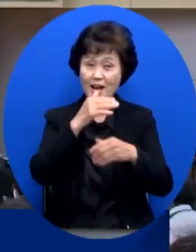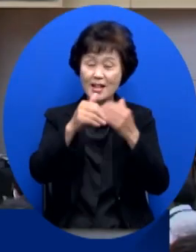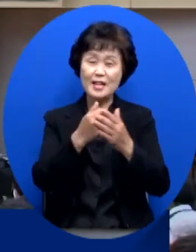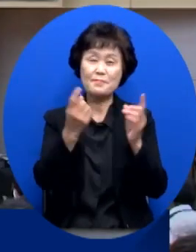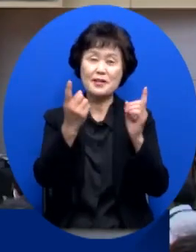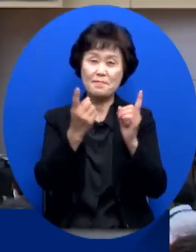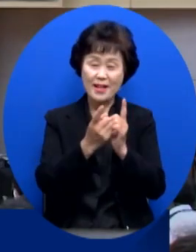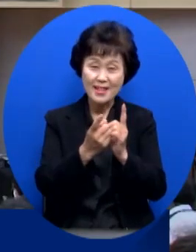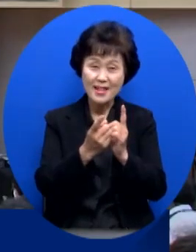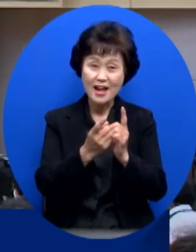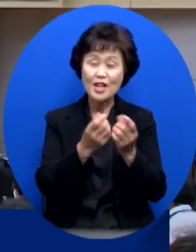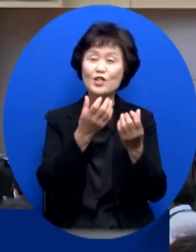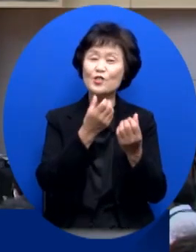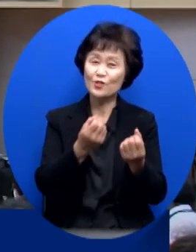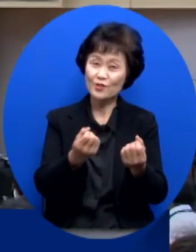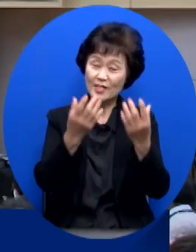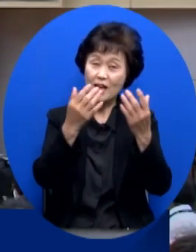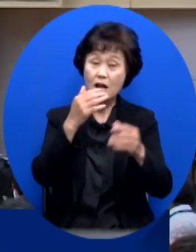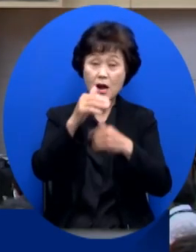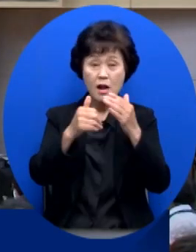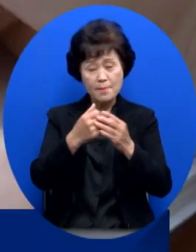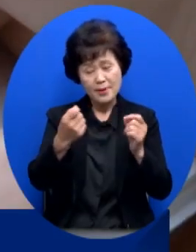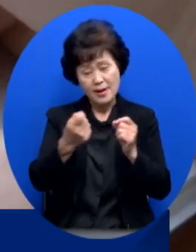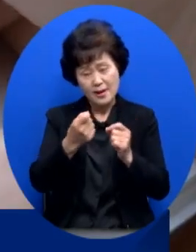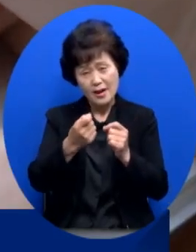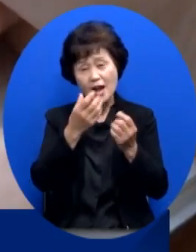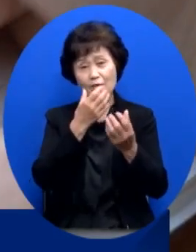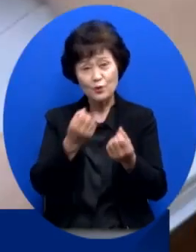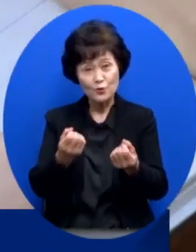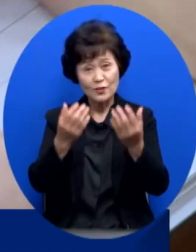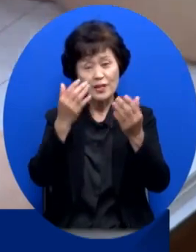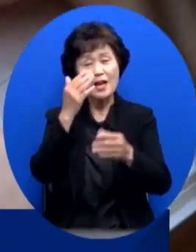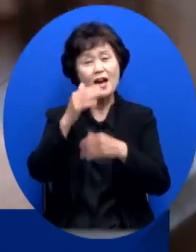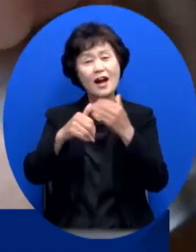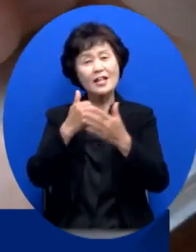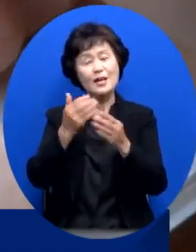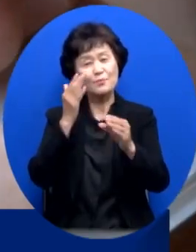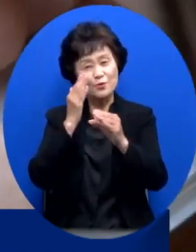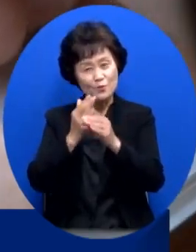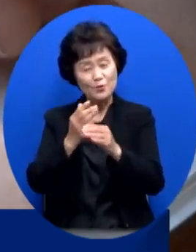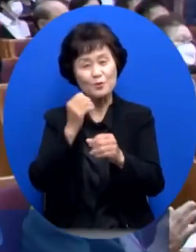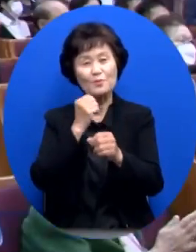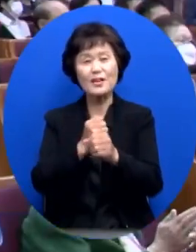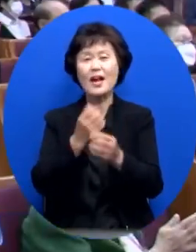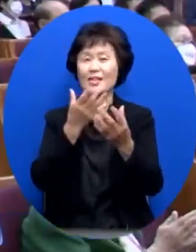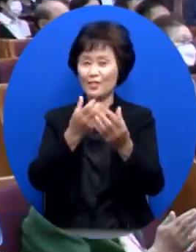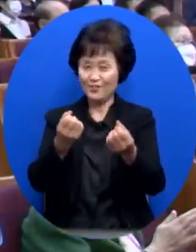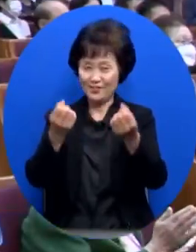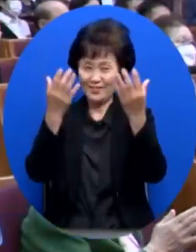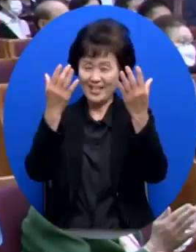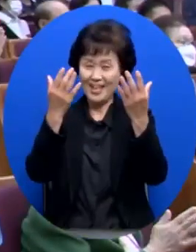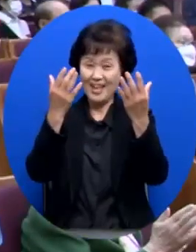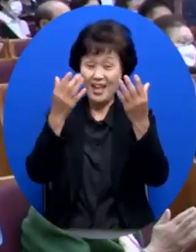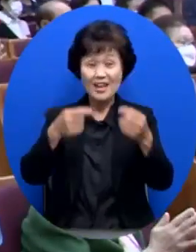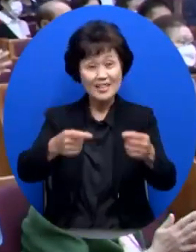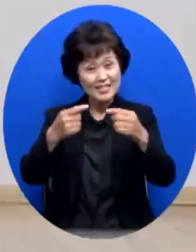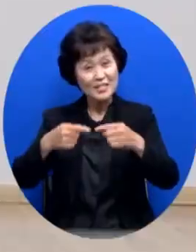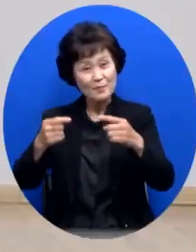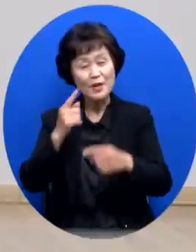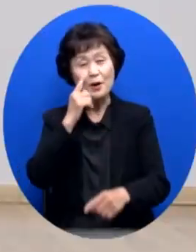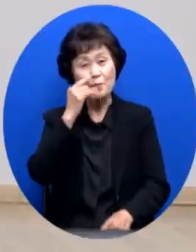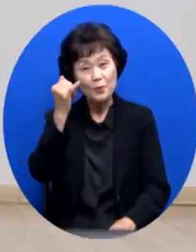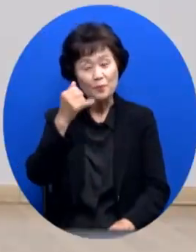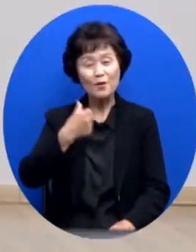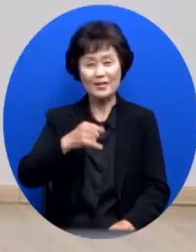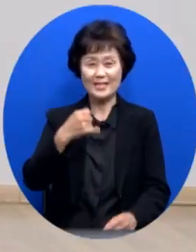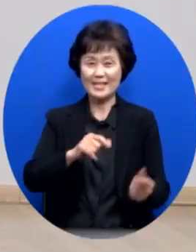축제고 하나님을 더 가까이 하는 축제고 하나님 중심으로 가정을 세우는 축제다. 가정 행복 축제에 참여하는 부모와